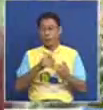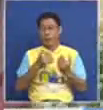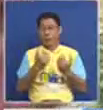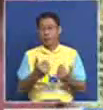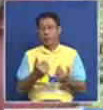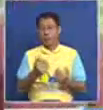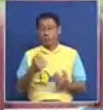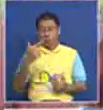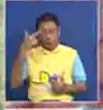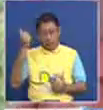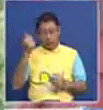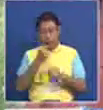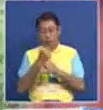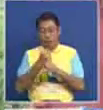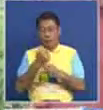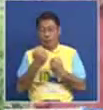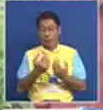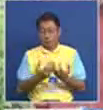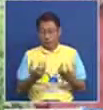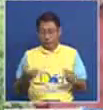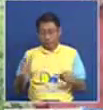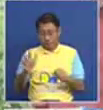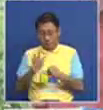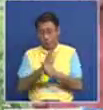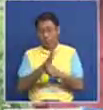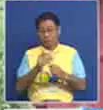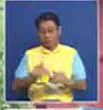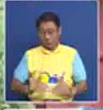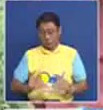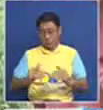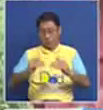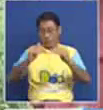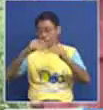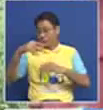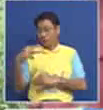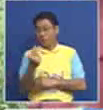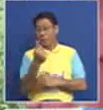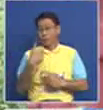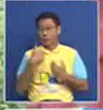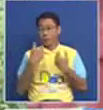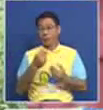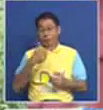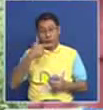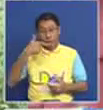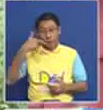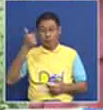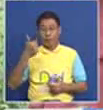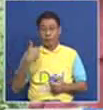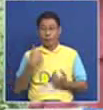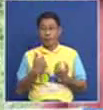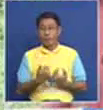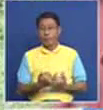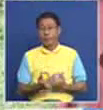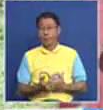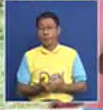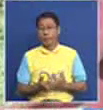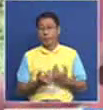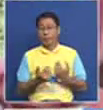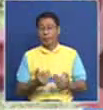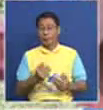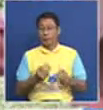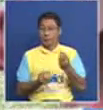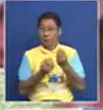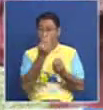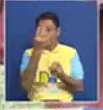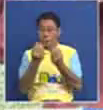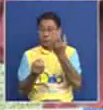เพราะจะทำให้ผลผลิตออกมามีความสมบูรณ์เติบโตได้อย่างรวดเร็วและมีรสชาติที่อร่อยขณะนี้การปลูก